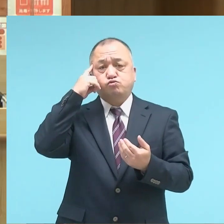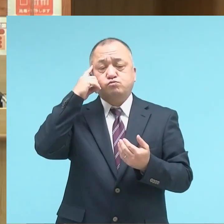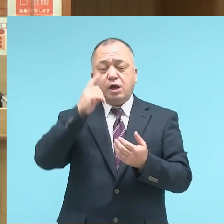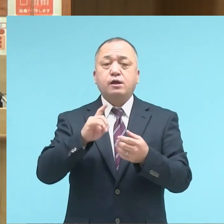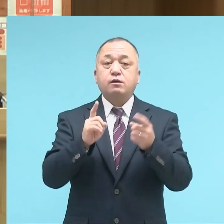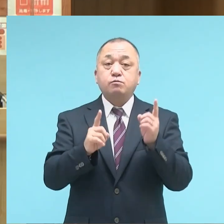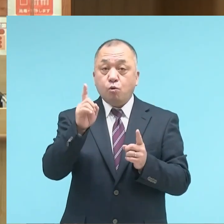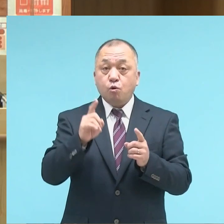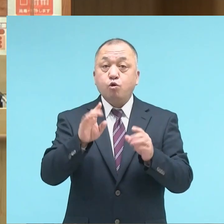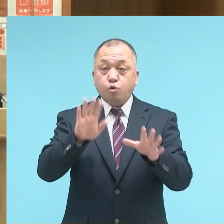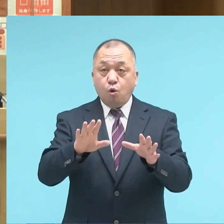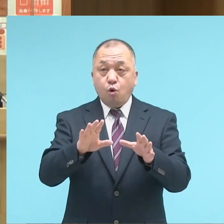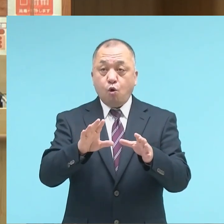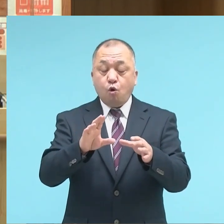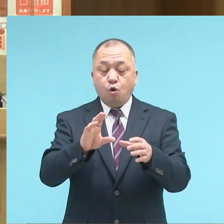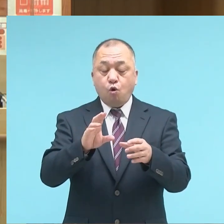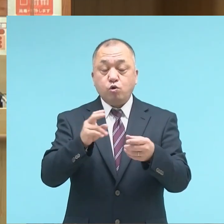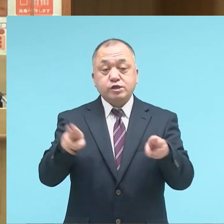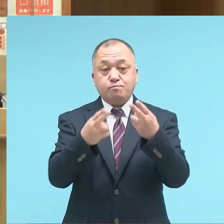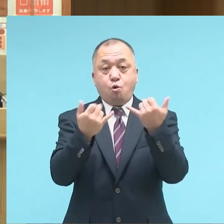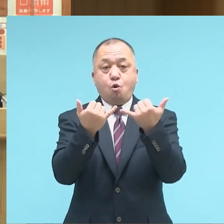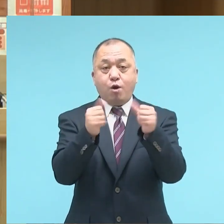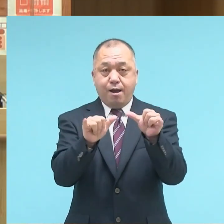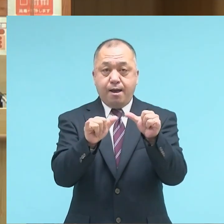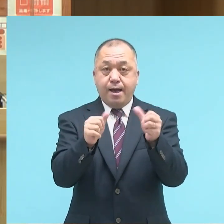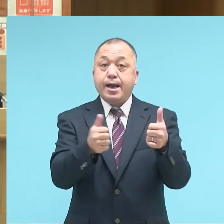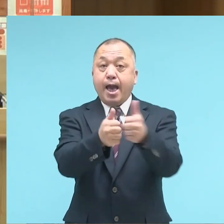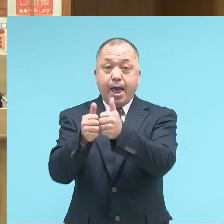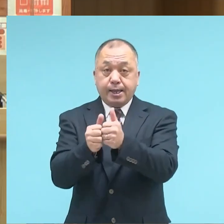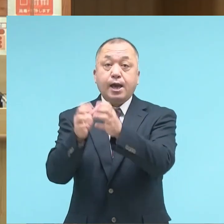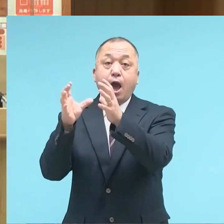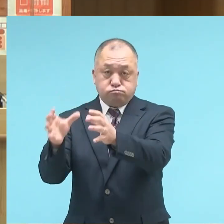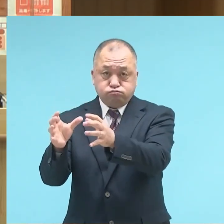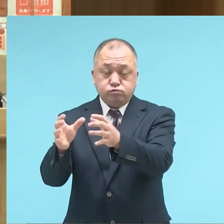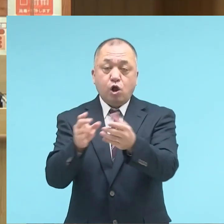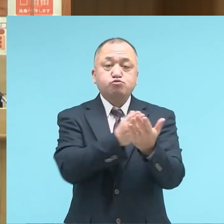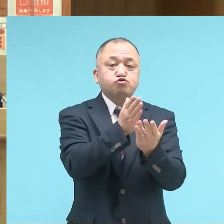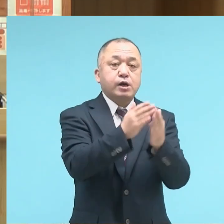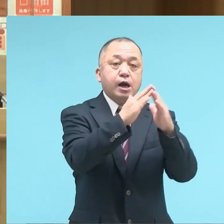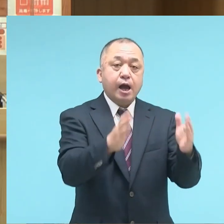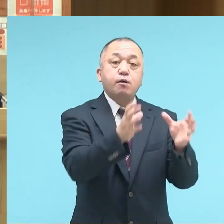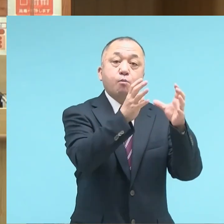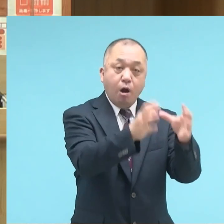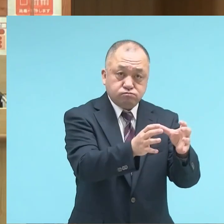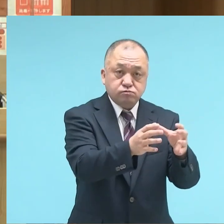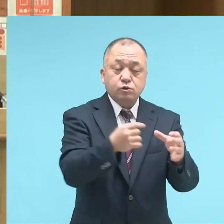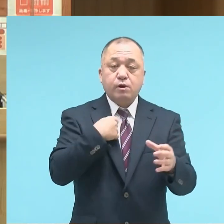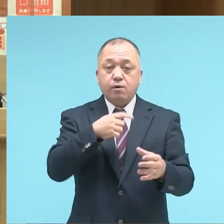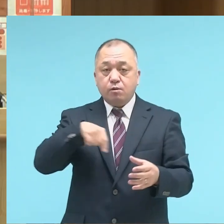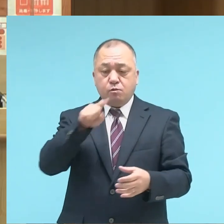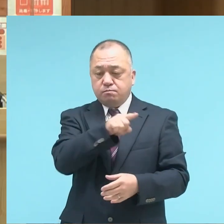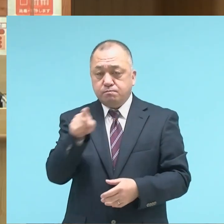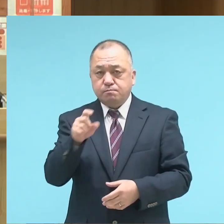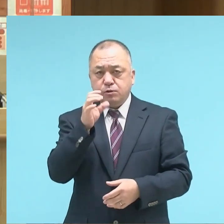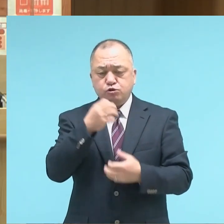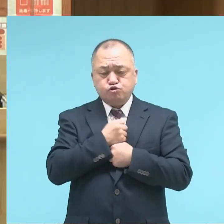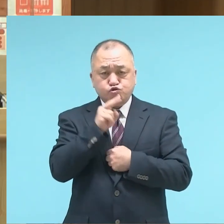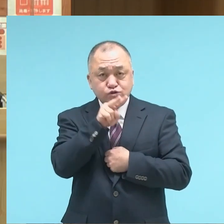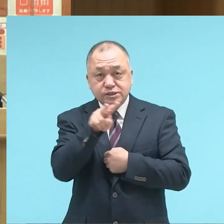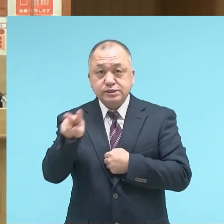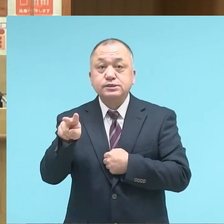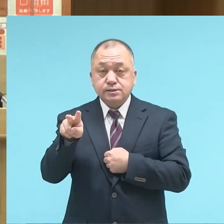ちょうど今日アドバイザリーボードがある、明日分科会があるというのもありますので、そういったものを我々としてもしっかり注視して、国